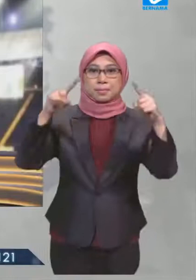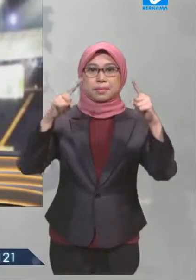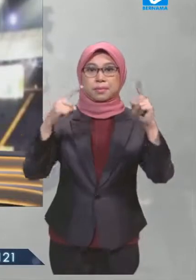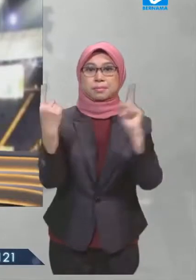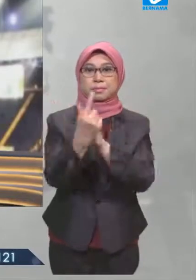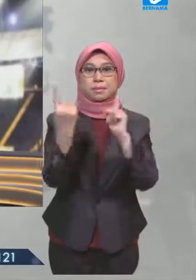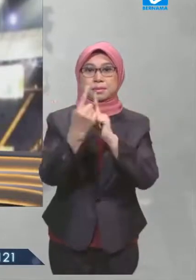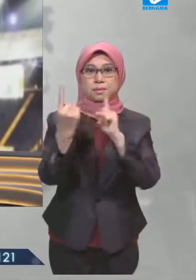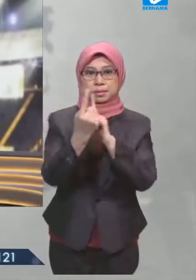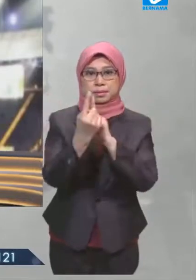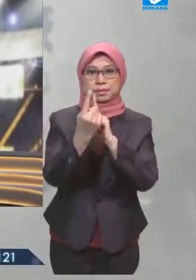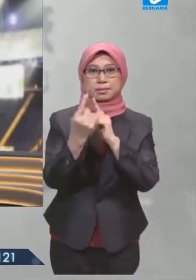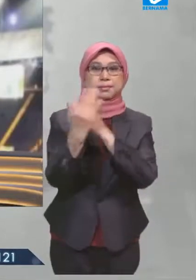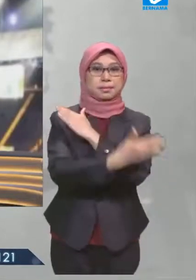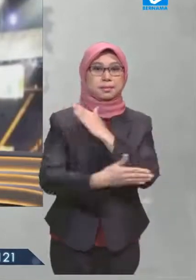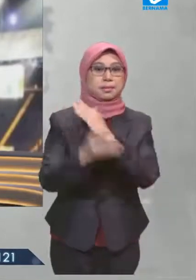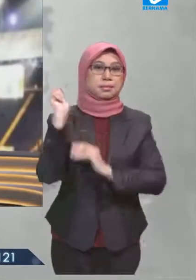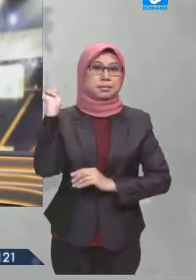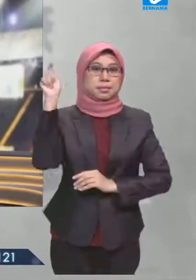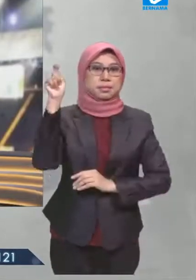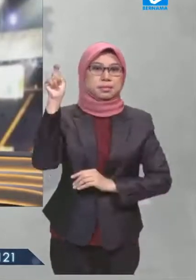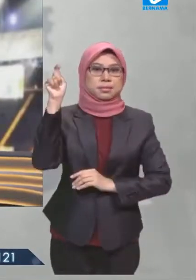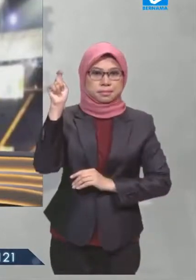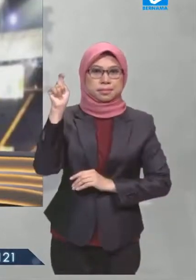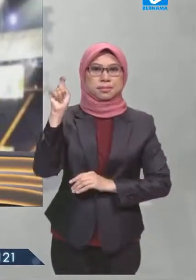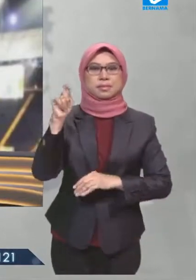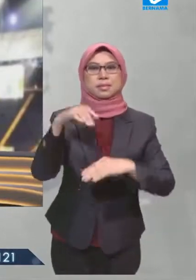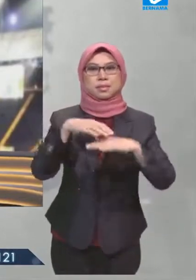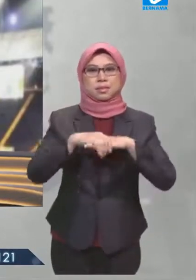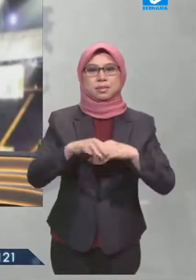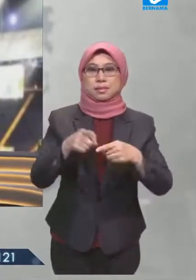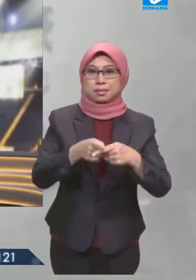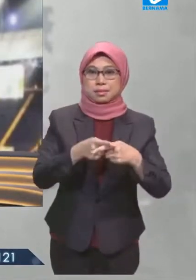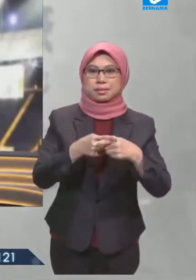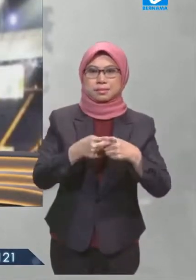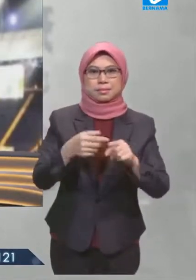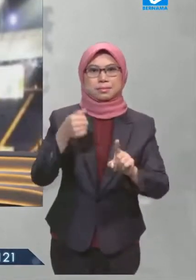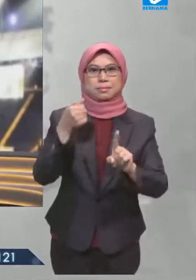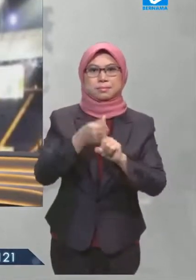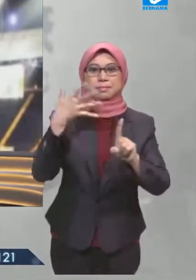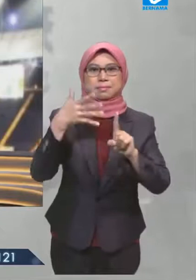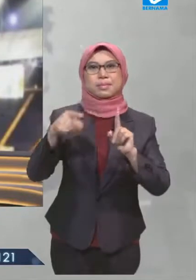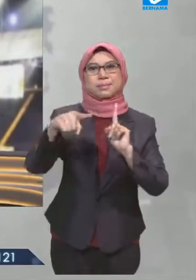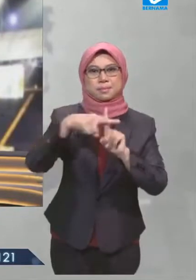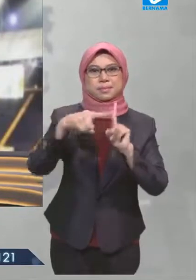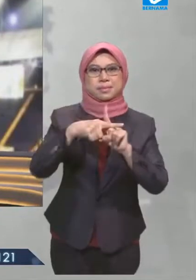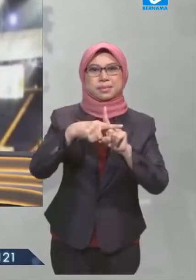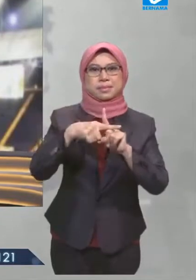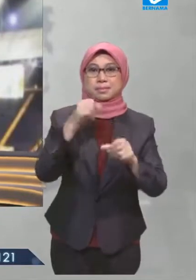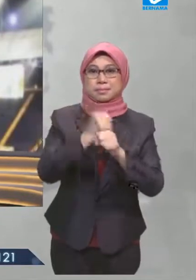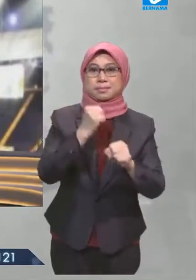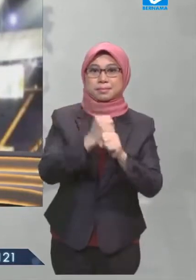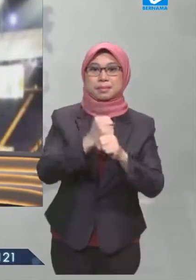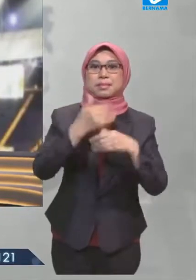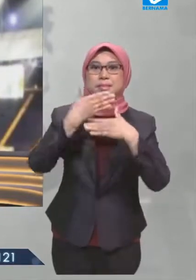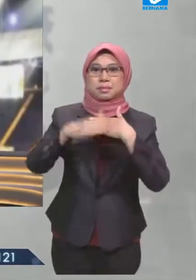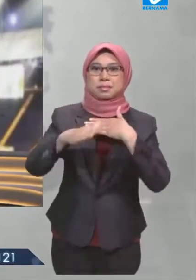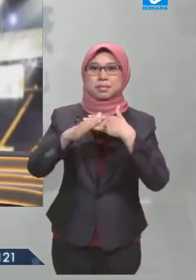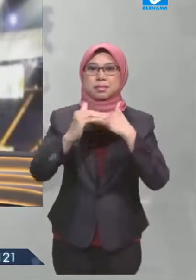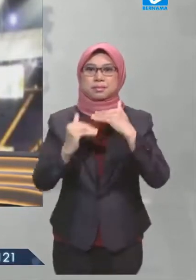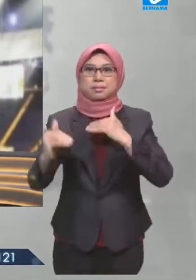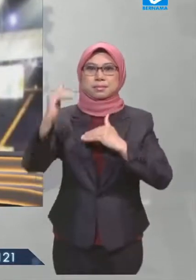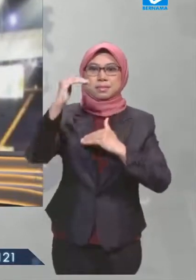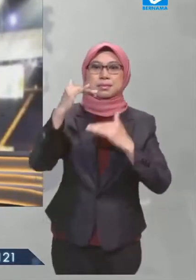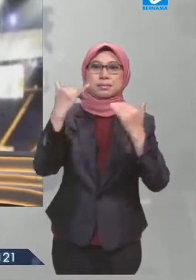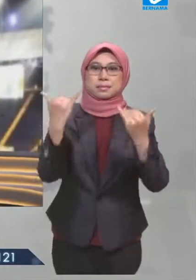Kejayaan persorangan utama negara Lee Zijia menjulang kejuaraan All England terus memberi impak positif dalam kariernya. Ia selepas kedudukan ranking